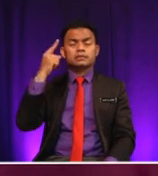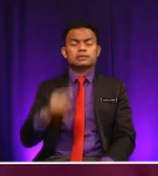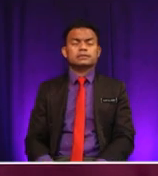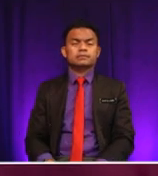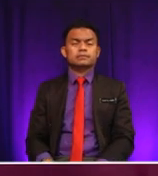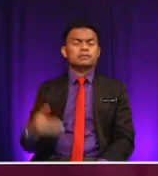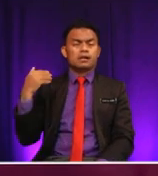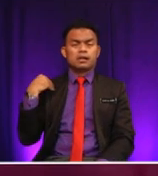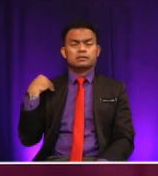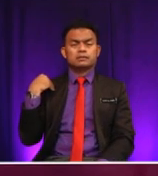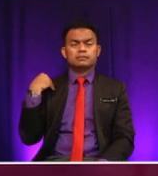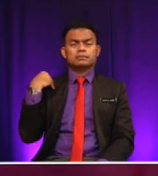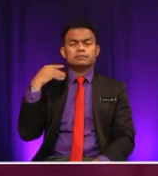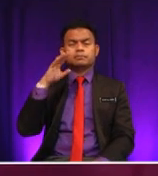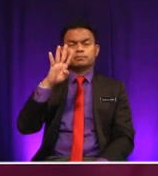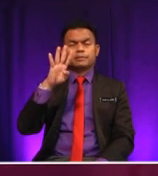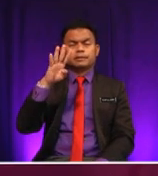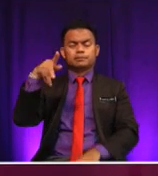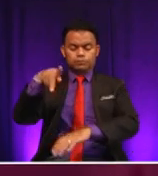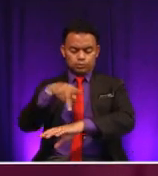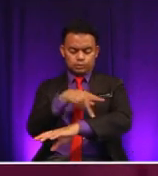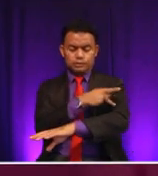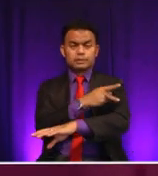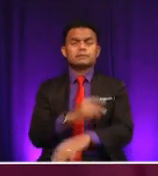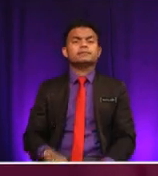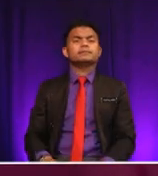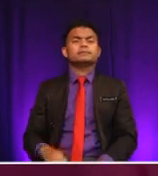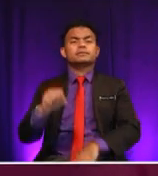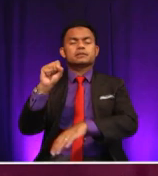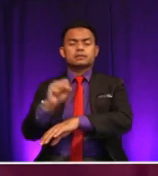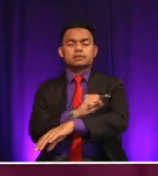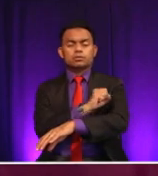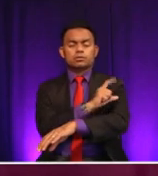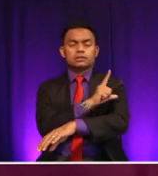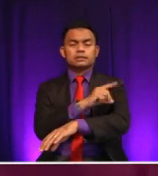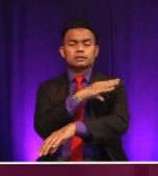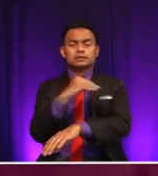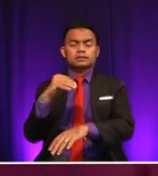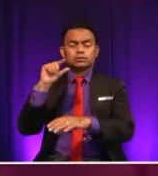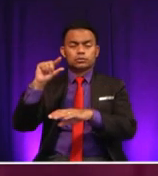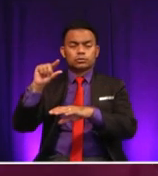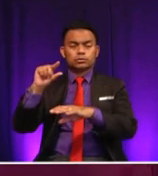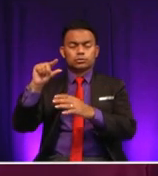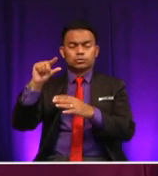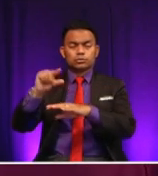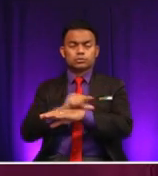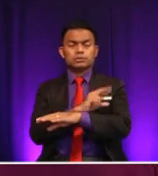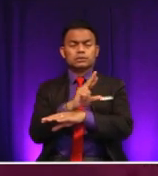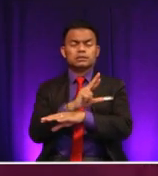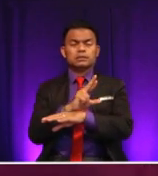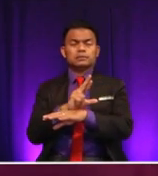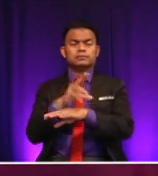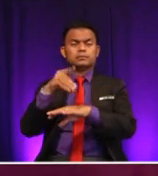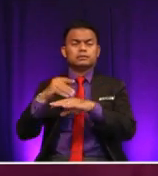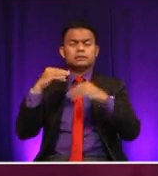syair sloka dan juga gurindam seloka dan gurindam di ajar ditingkat kalimat pantun dan juga syair diajar di tingkatan